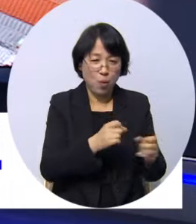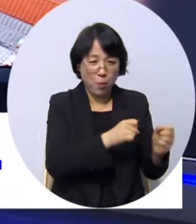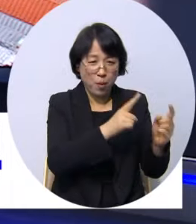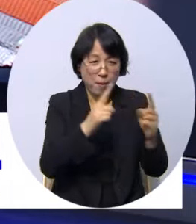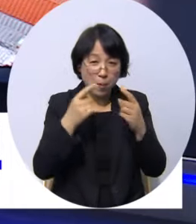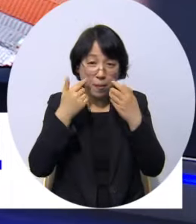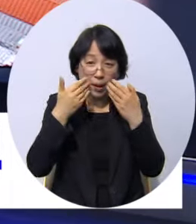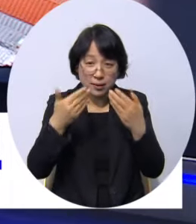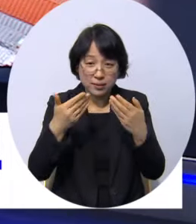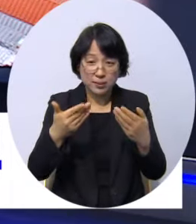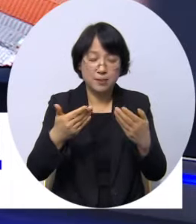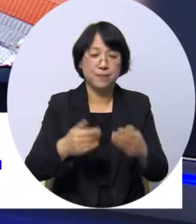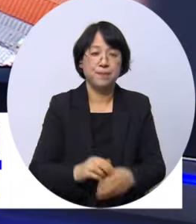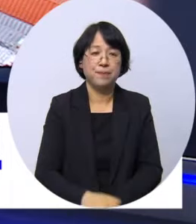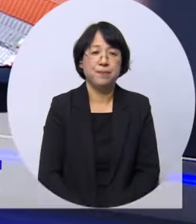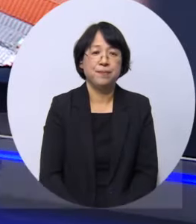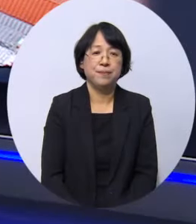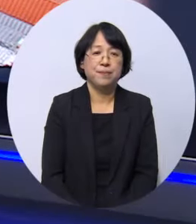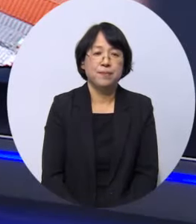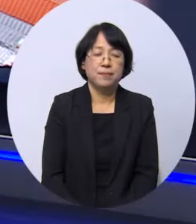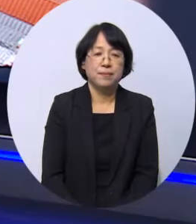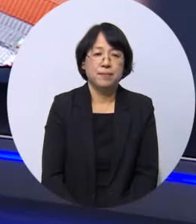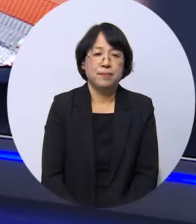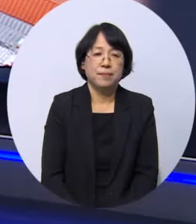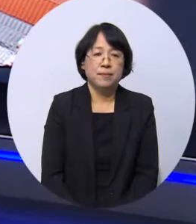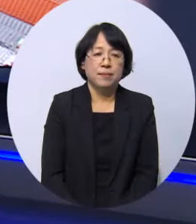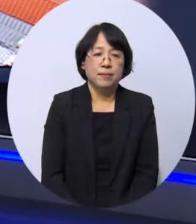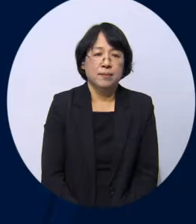나타났습니다 신국진 기자가 보도합니다